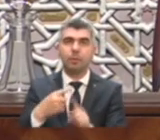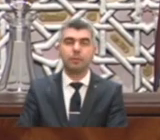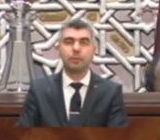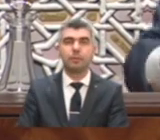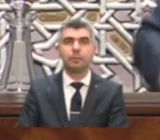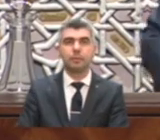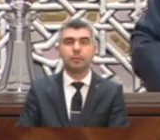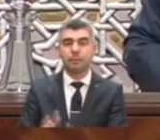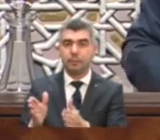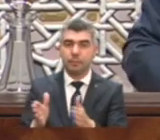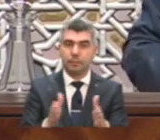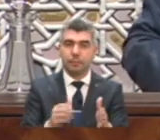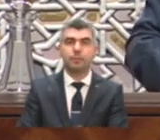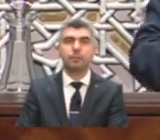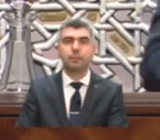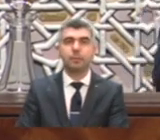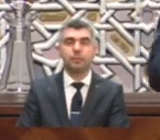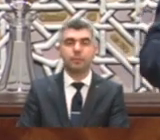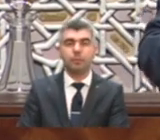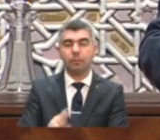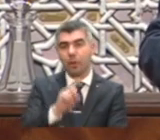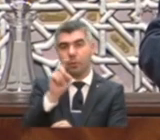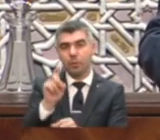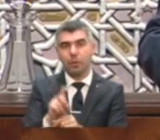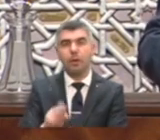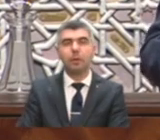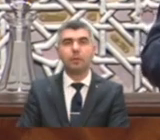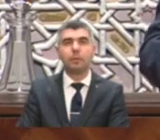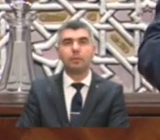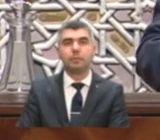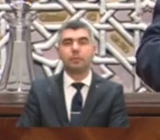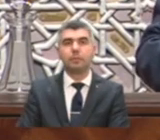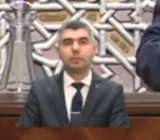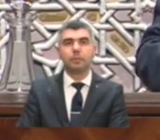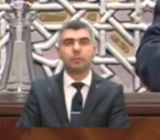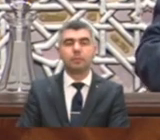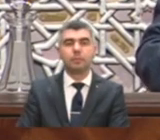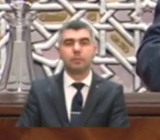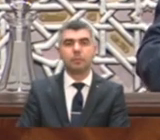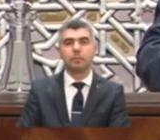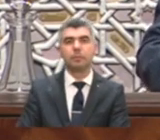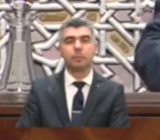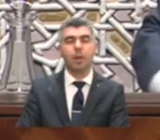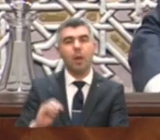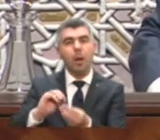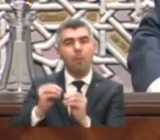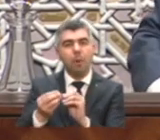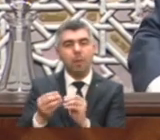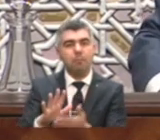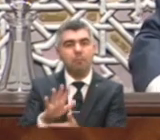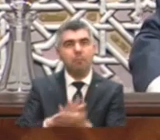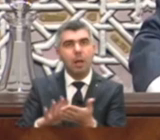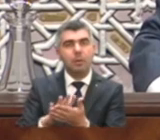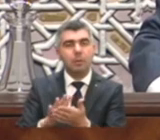نمر إلى السؤال الموالي. سؤال آني عن إشكالية عدم تسوية